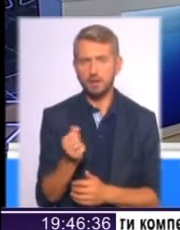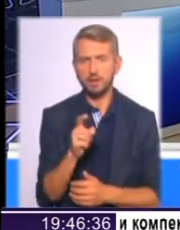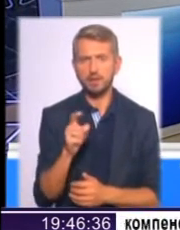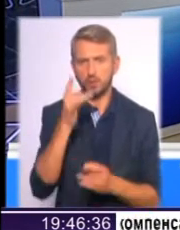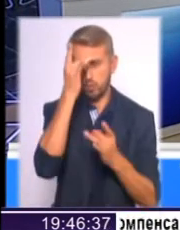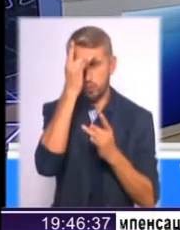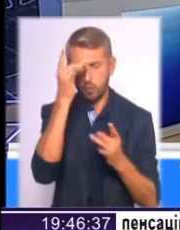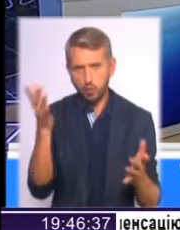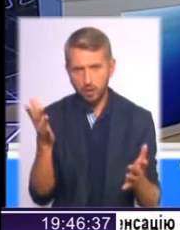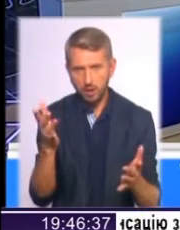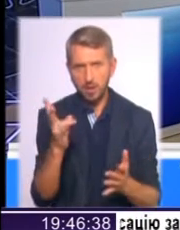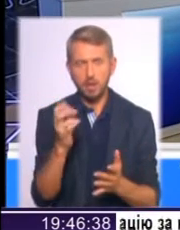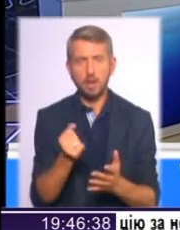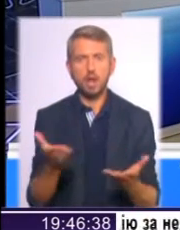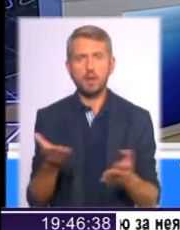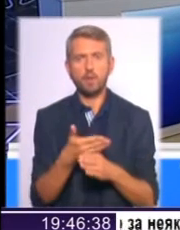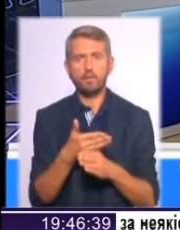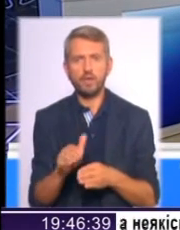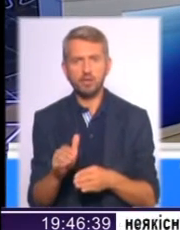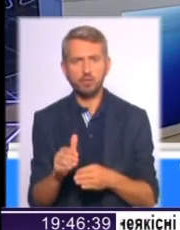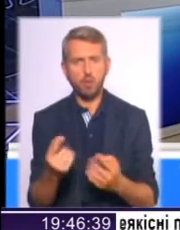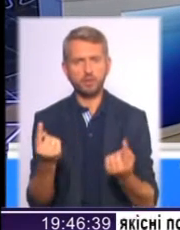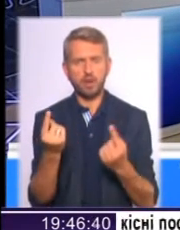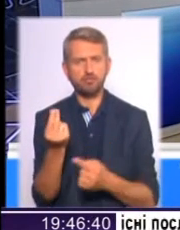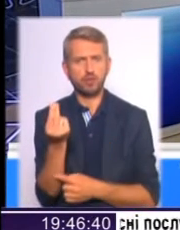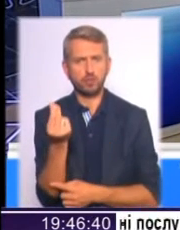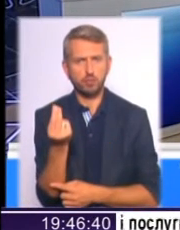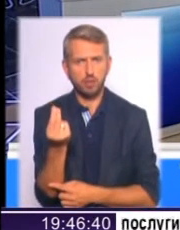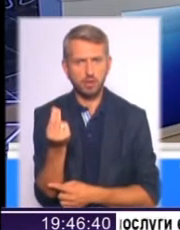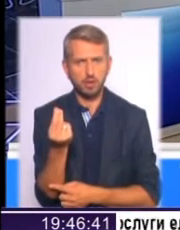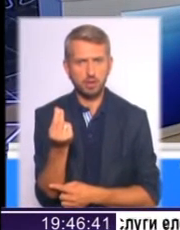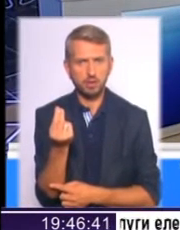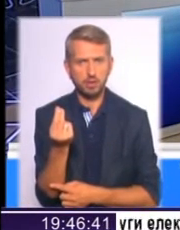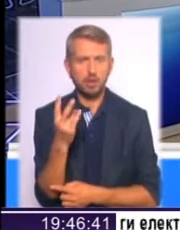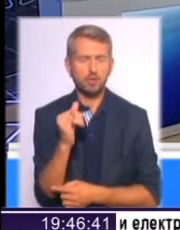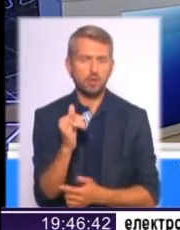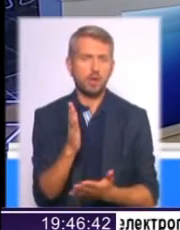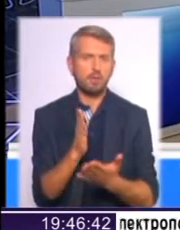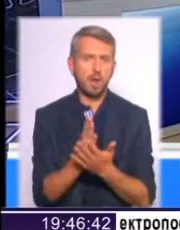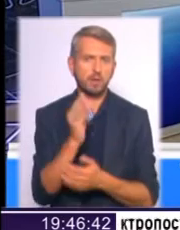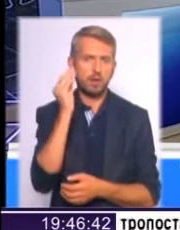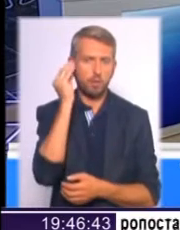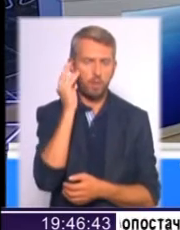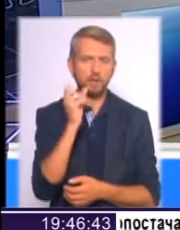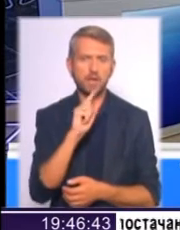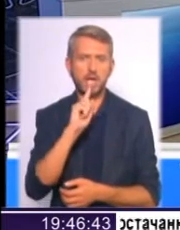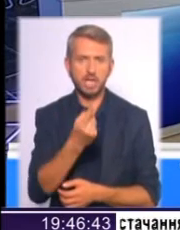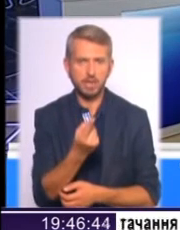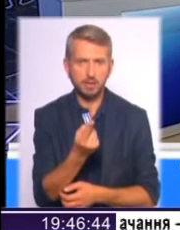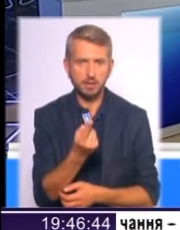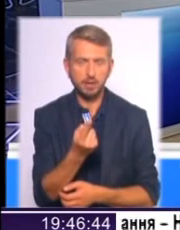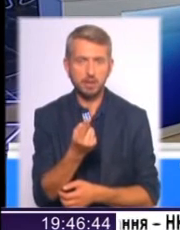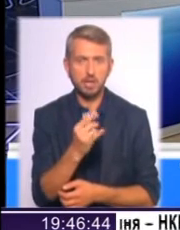культури, на яку виділена там значна сума? Мається на увазі на рік. І